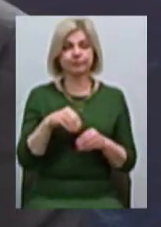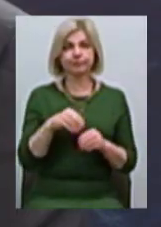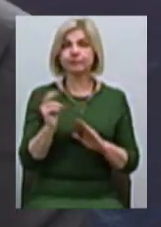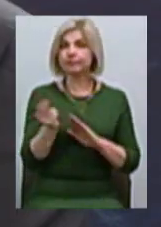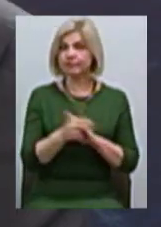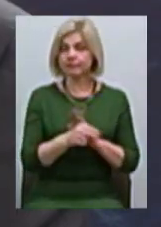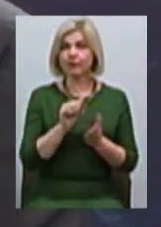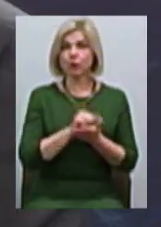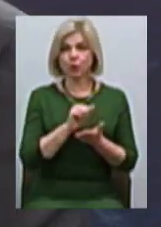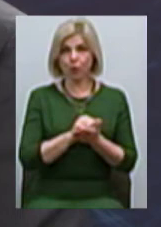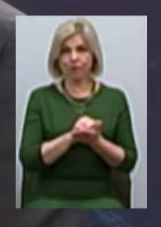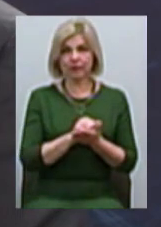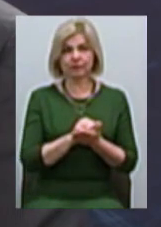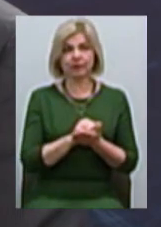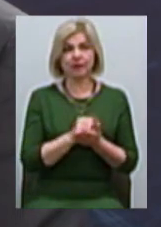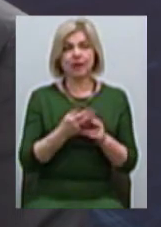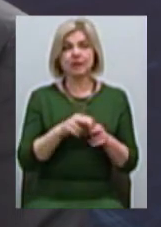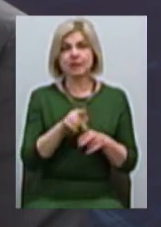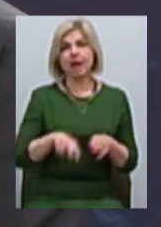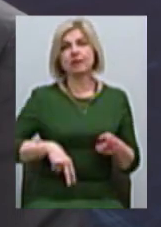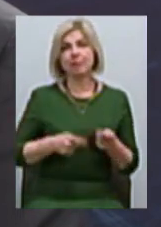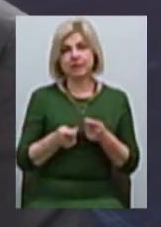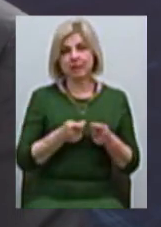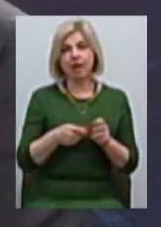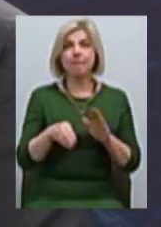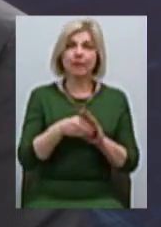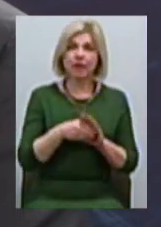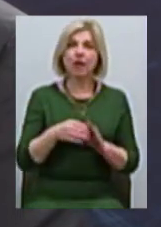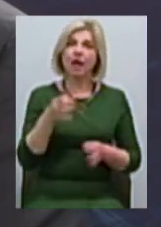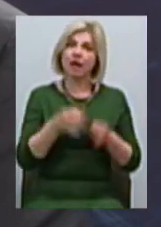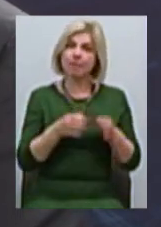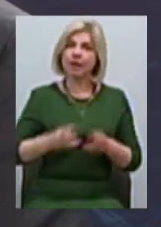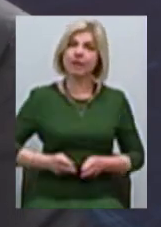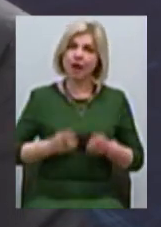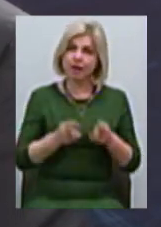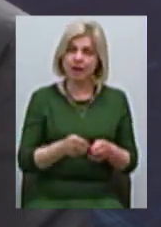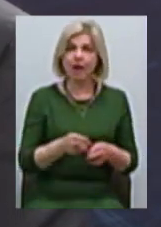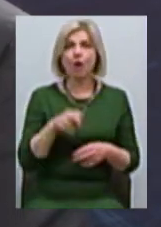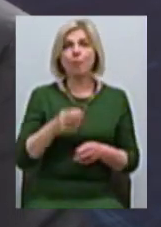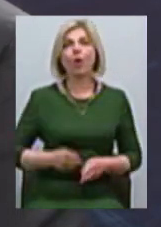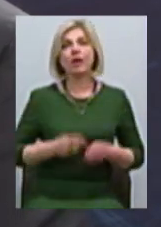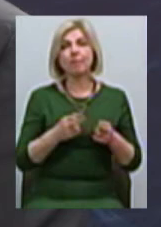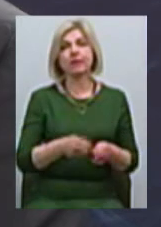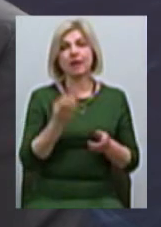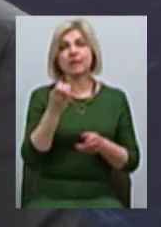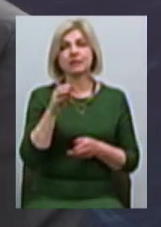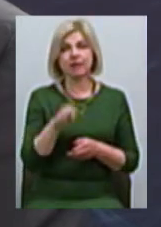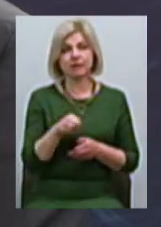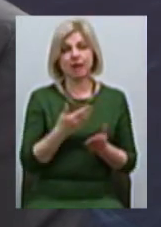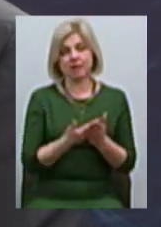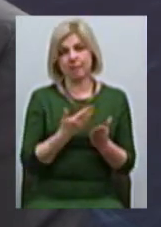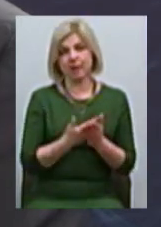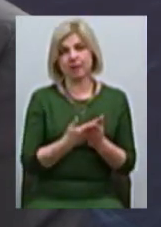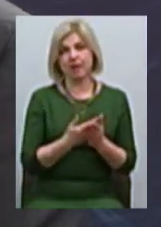агітації, друкованої передвиборчої агітації, це адміністративна, підкуп – це кримінальна. А по кримінальній статті, там,